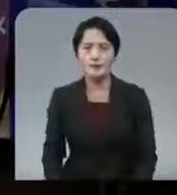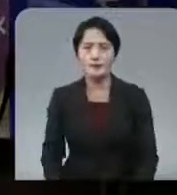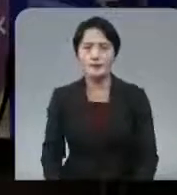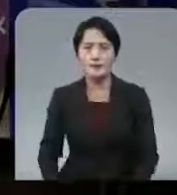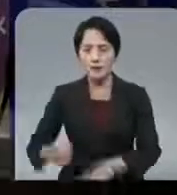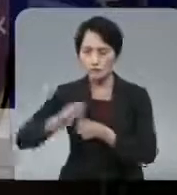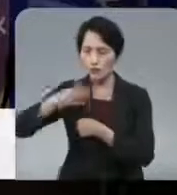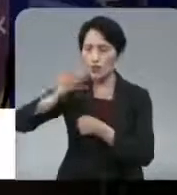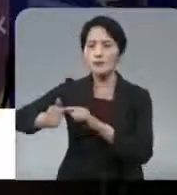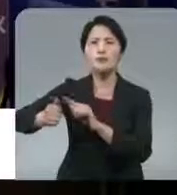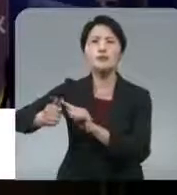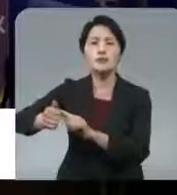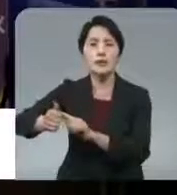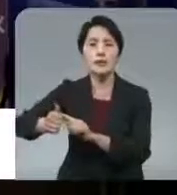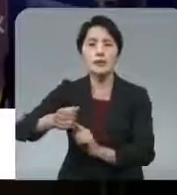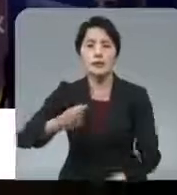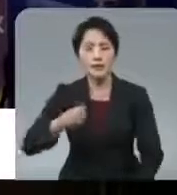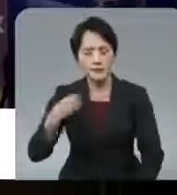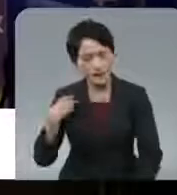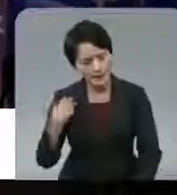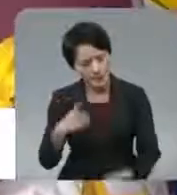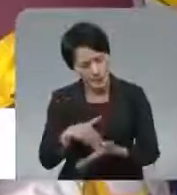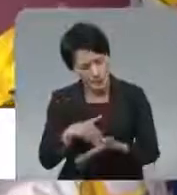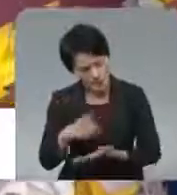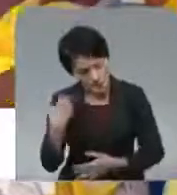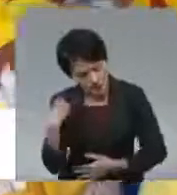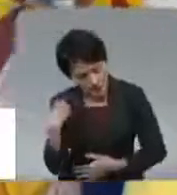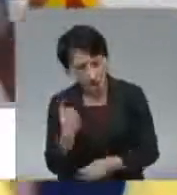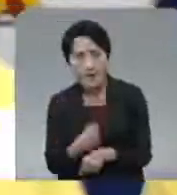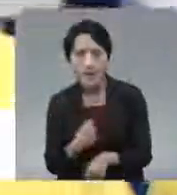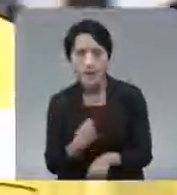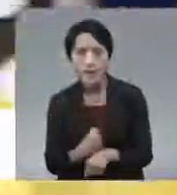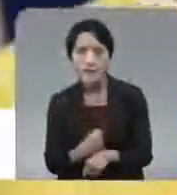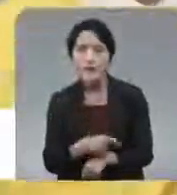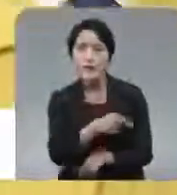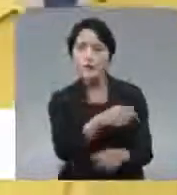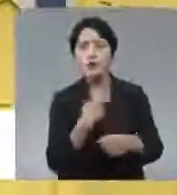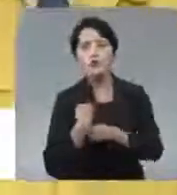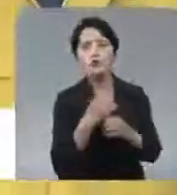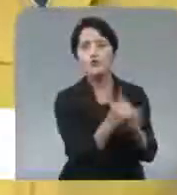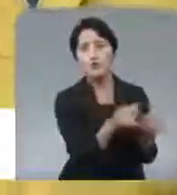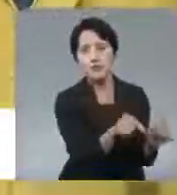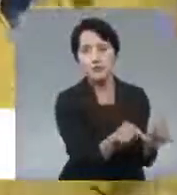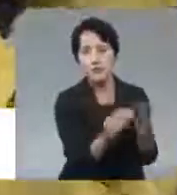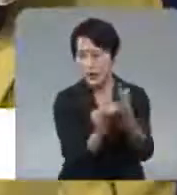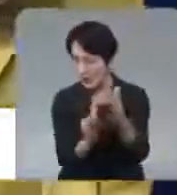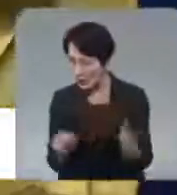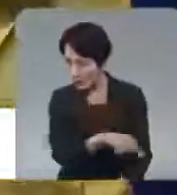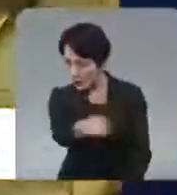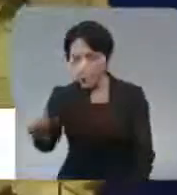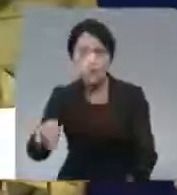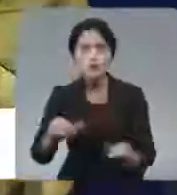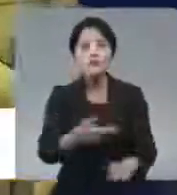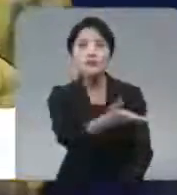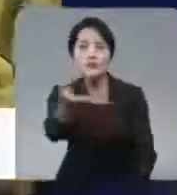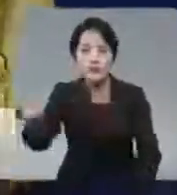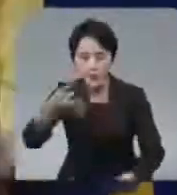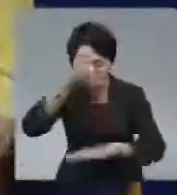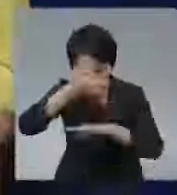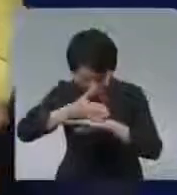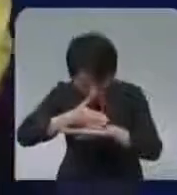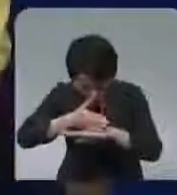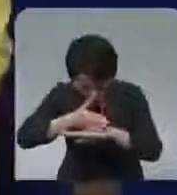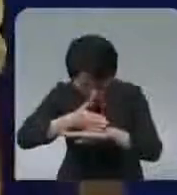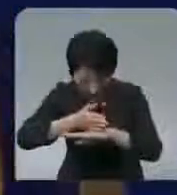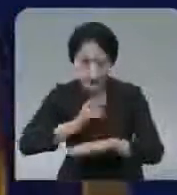Menteri Pertahanan Suhun turut merasa bertanggung jawab berat dan meminta maaf kepada seluruh personil unit Crowe beserta keluarganya dan